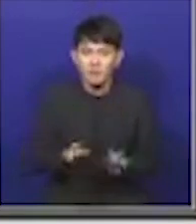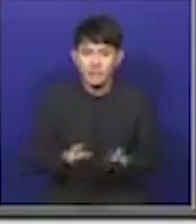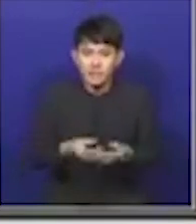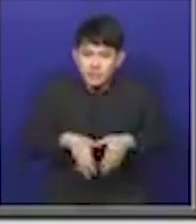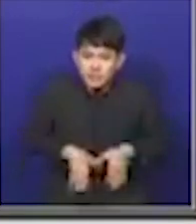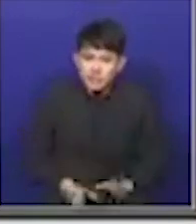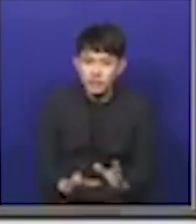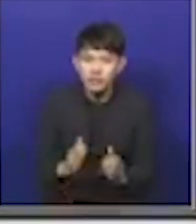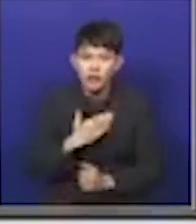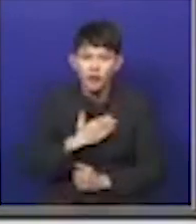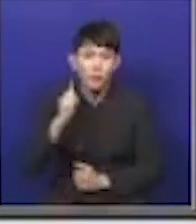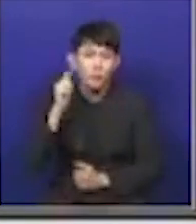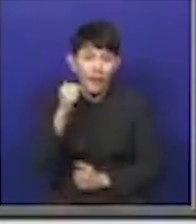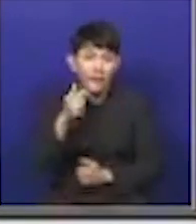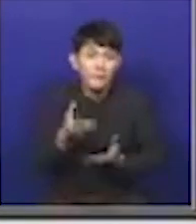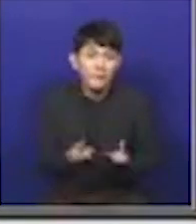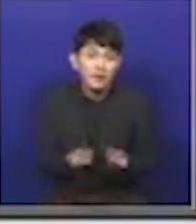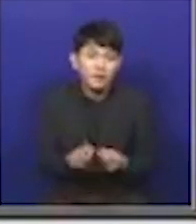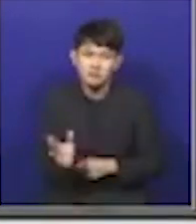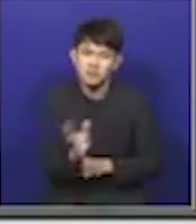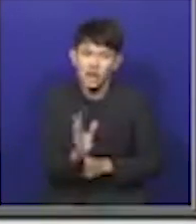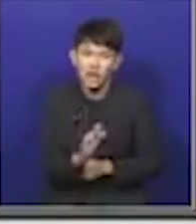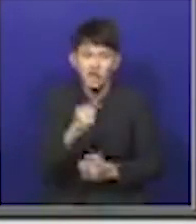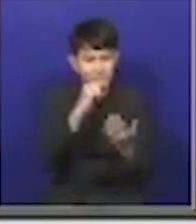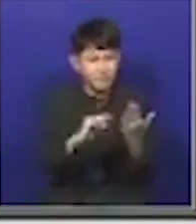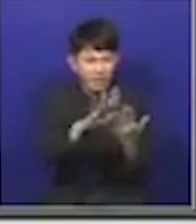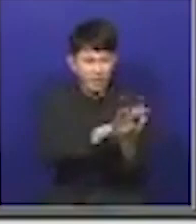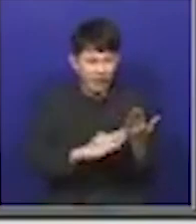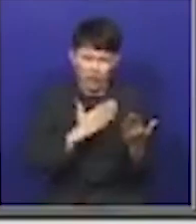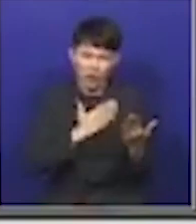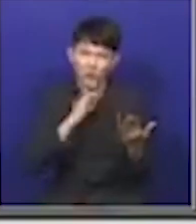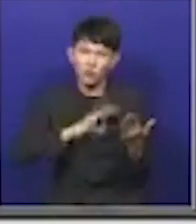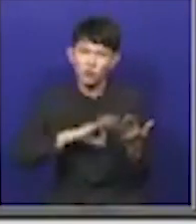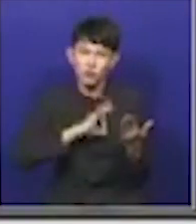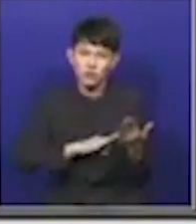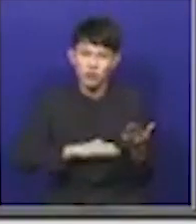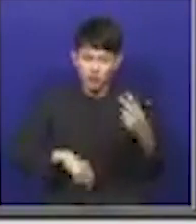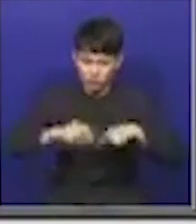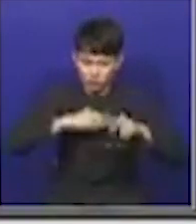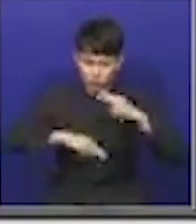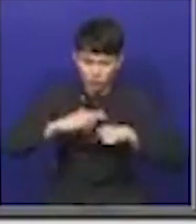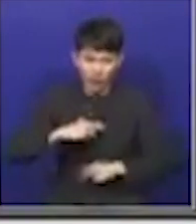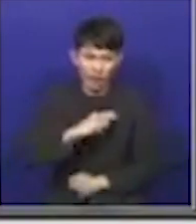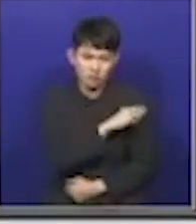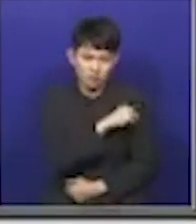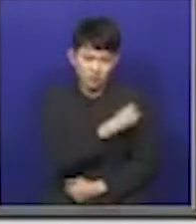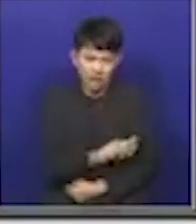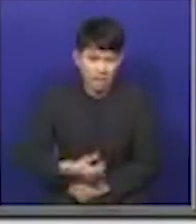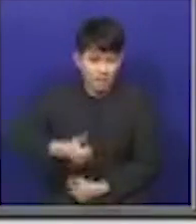แผ่นดินแม่นะฮะแต่เป็นที่ที่เขารู้สึกว่าการรักษาพยาบาลดีที่สุดแห่งหนึ่งของโลก